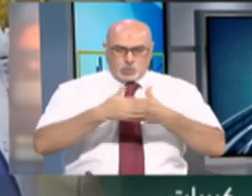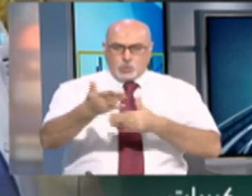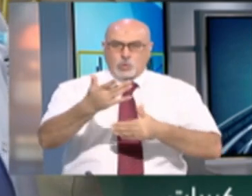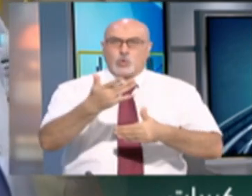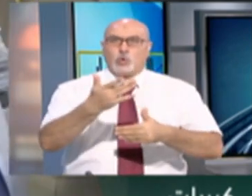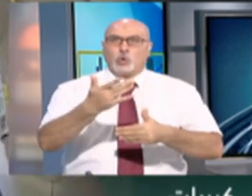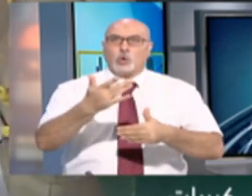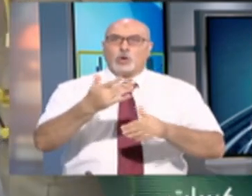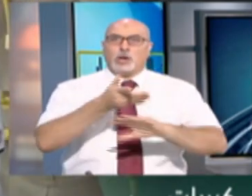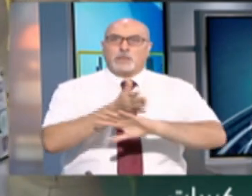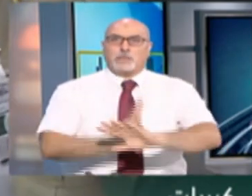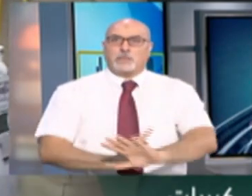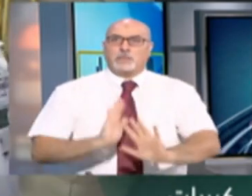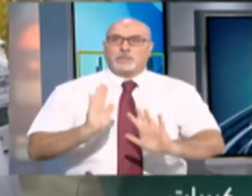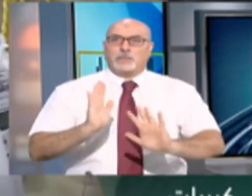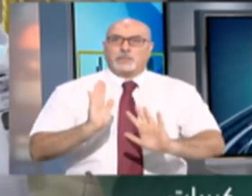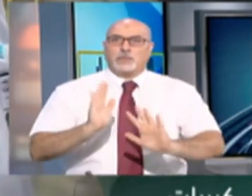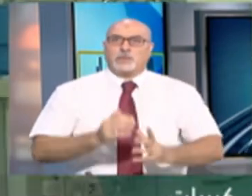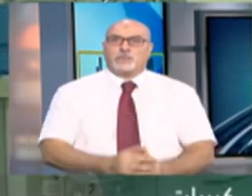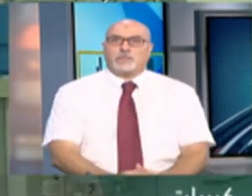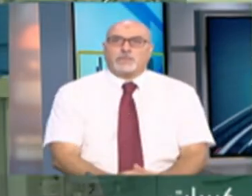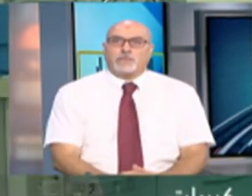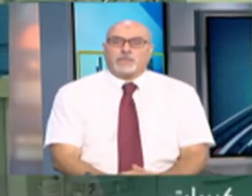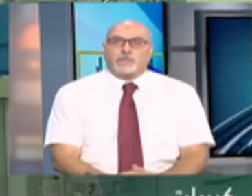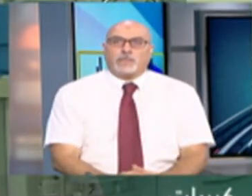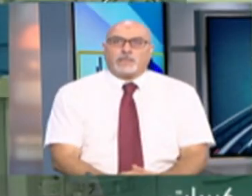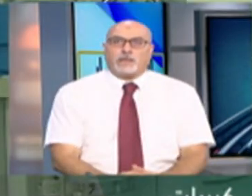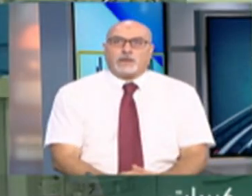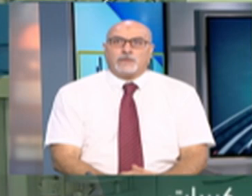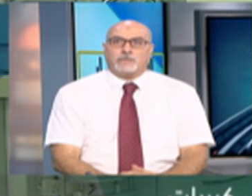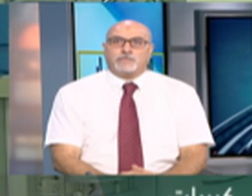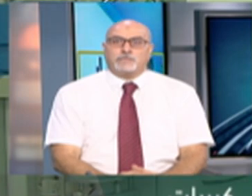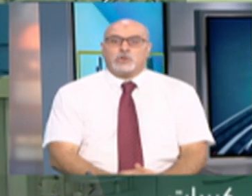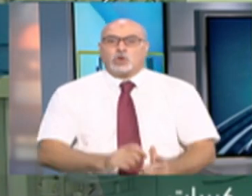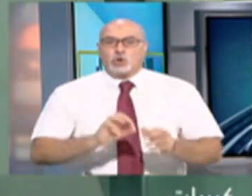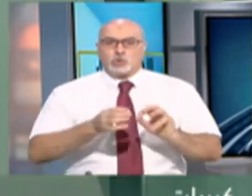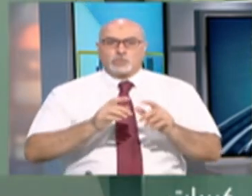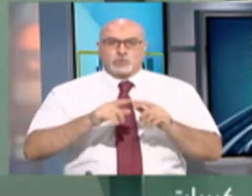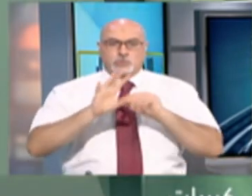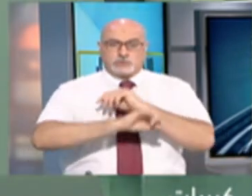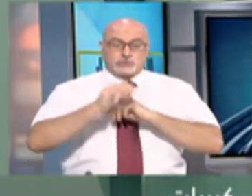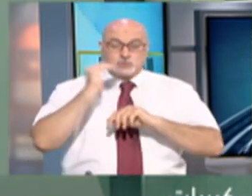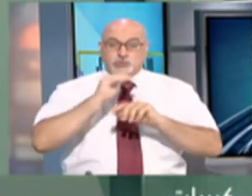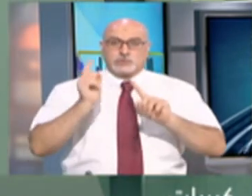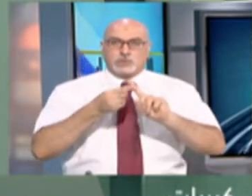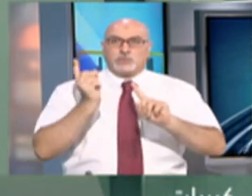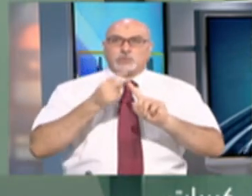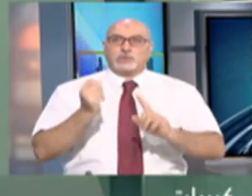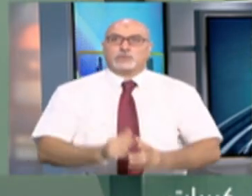20. Donc tu as vu dans ta bouche que la température va baisser. L'essentiel, c'est que le